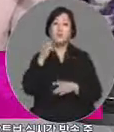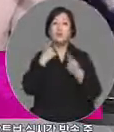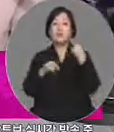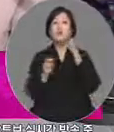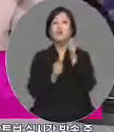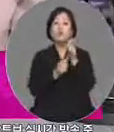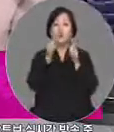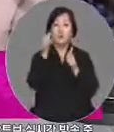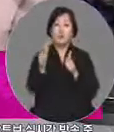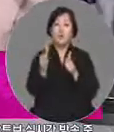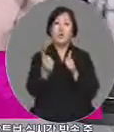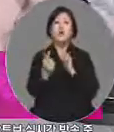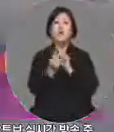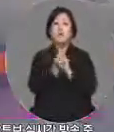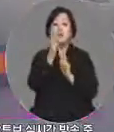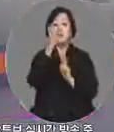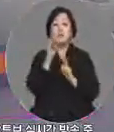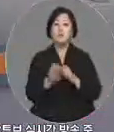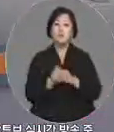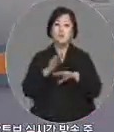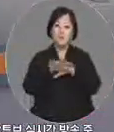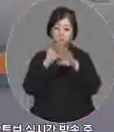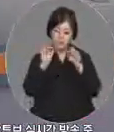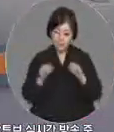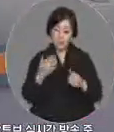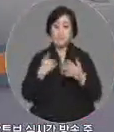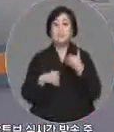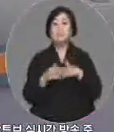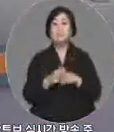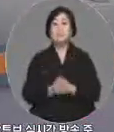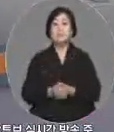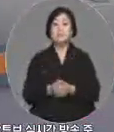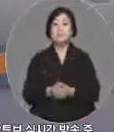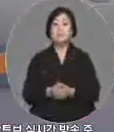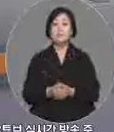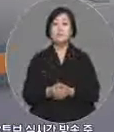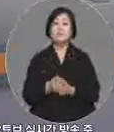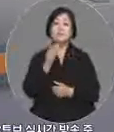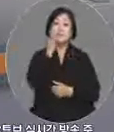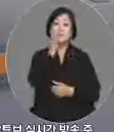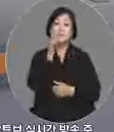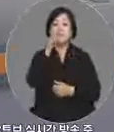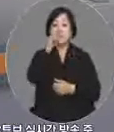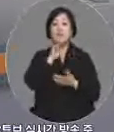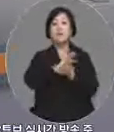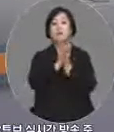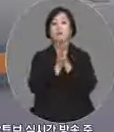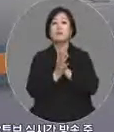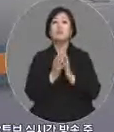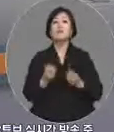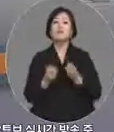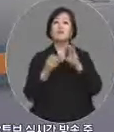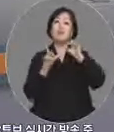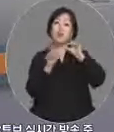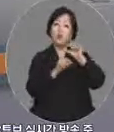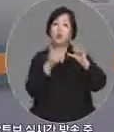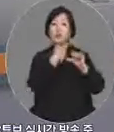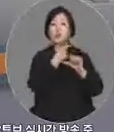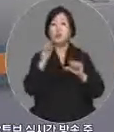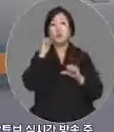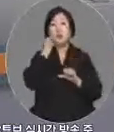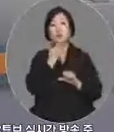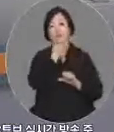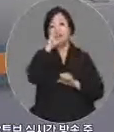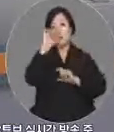행정부시장 모시고 이야기 나눠보겠습니다. 예. 어서 오십시오. 반갑습니다. 네, 예. 안녕하십니까. 역시 울산은 장미축제 열리는 5월이 또 가장 아름답지